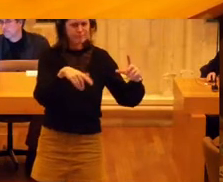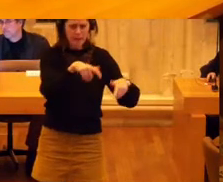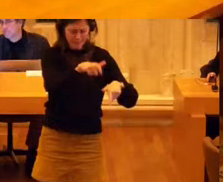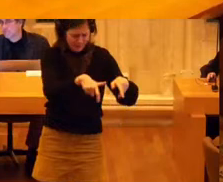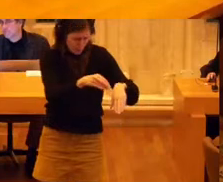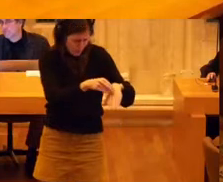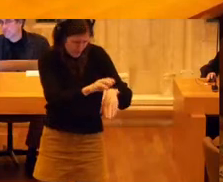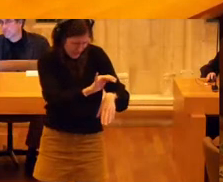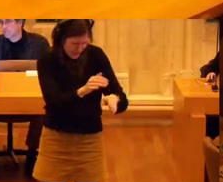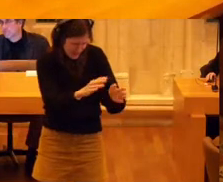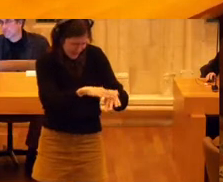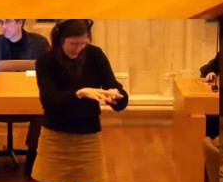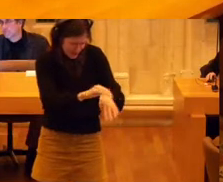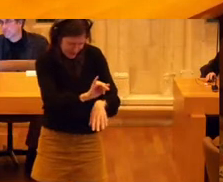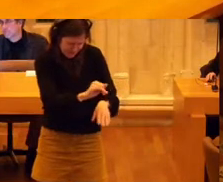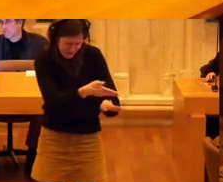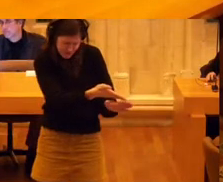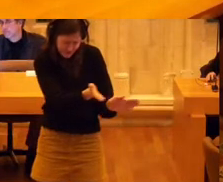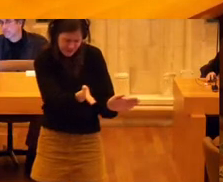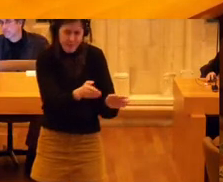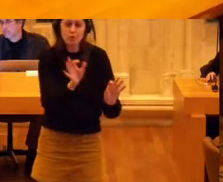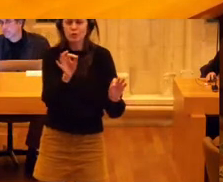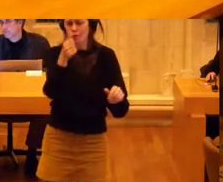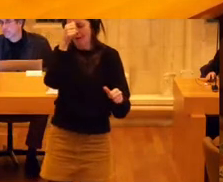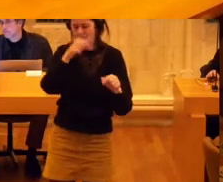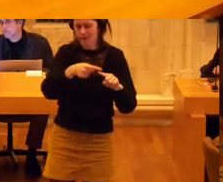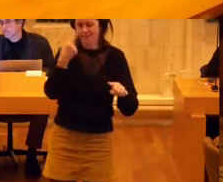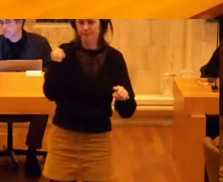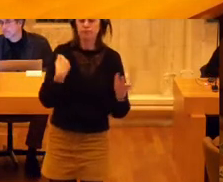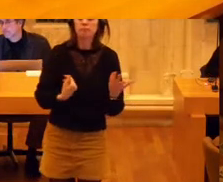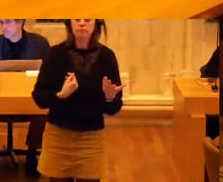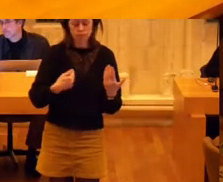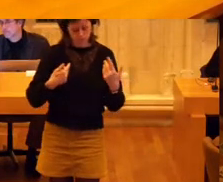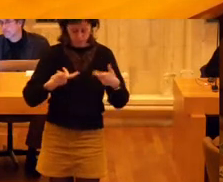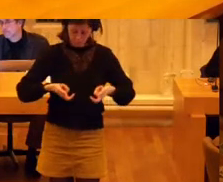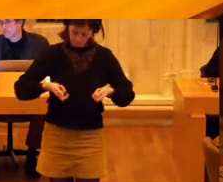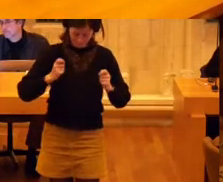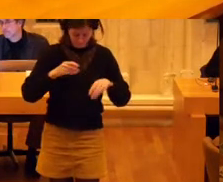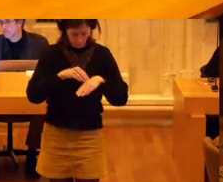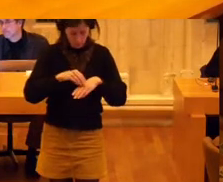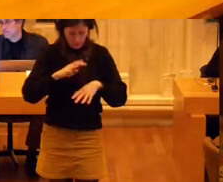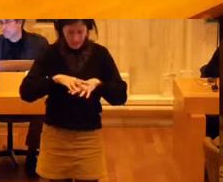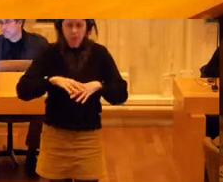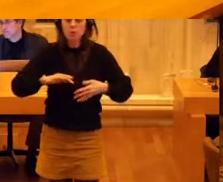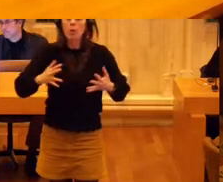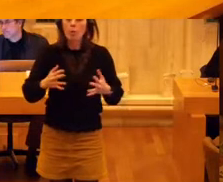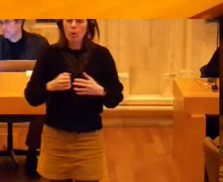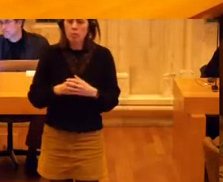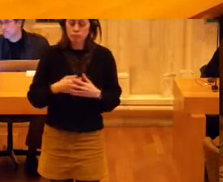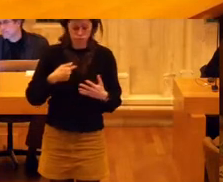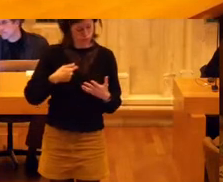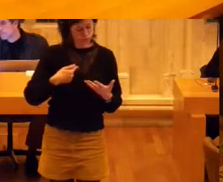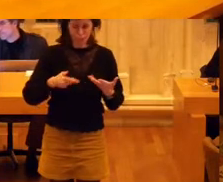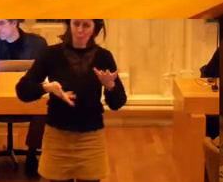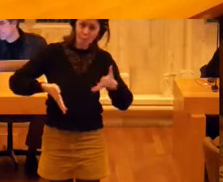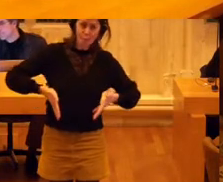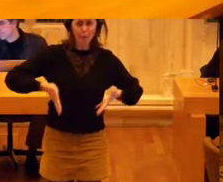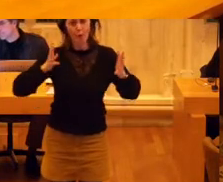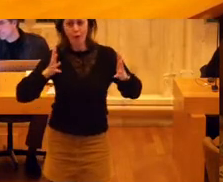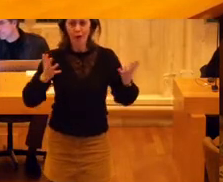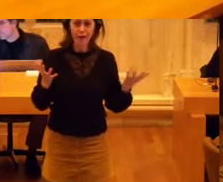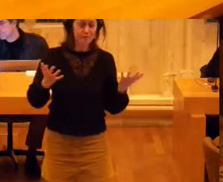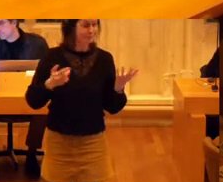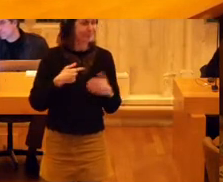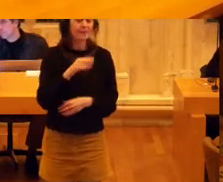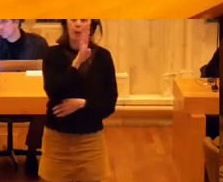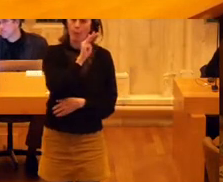quartier. Un petit rappel avant. Je vous rappelle qu'il y a trois moyens de devenir conseiller de quartier, soit parce qu'on est un habitant volontaire, c'est ce qui apparaît en